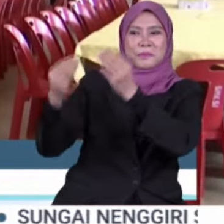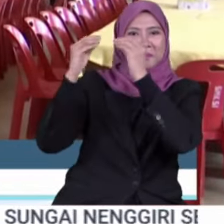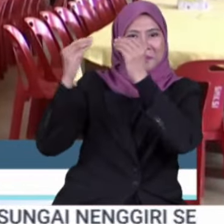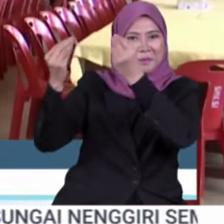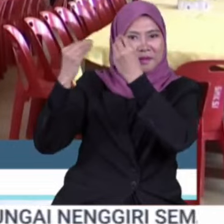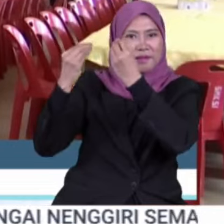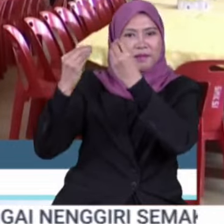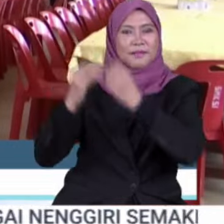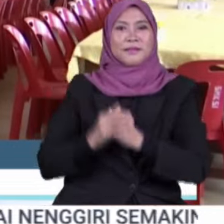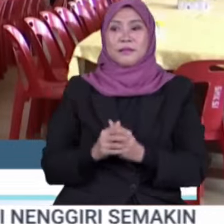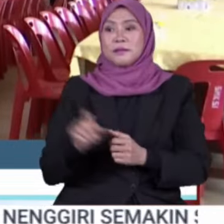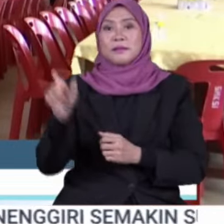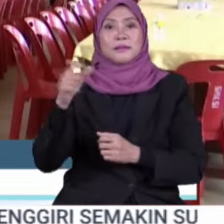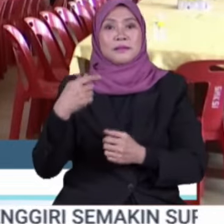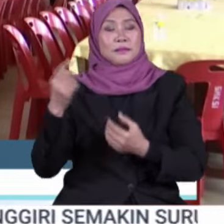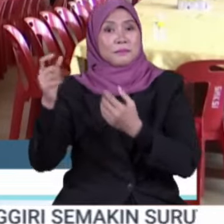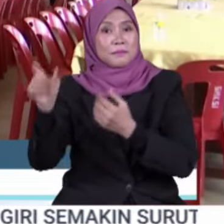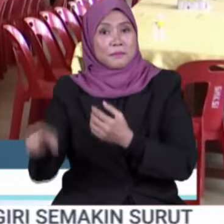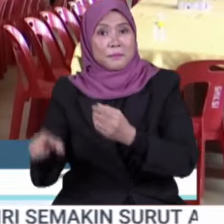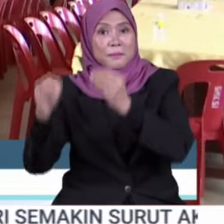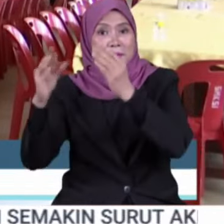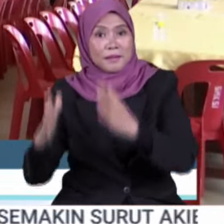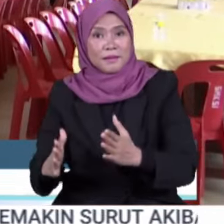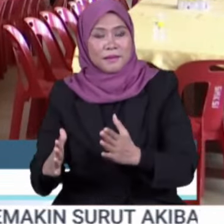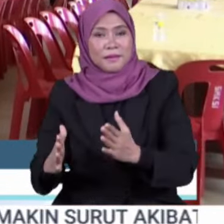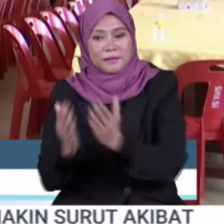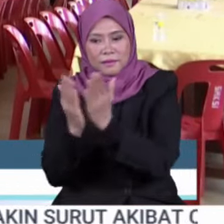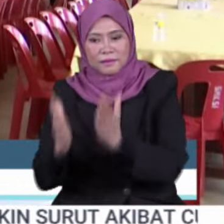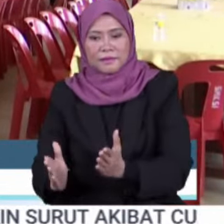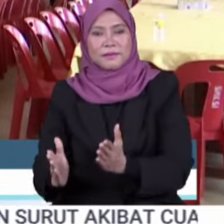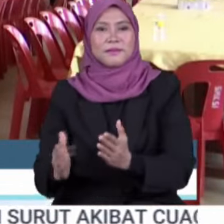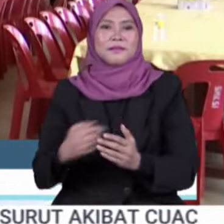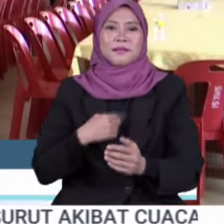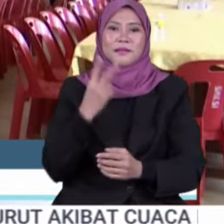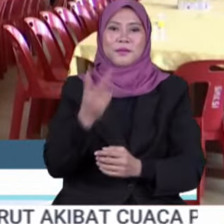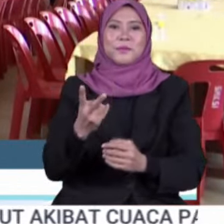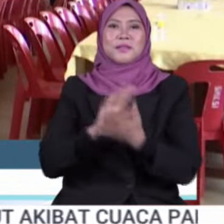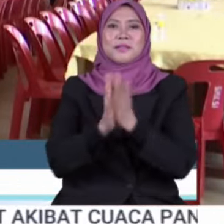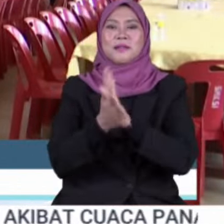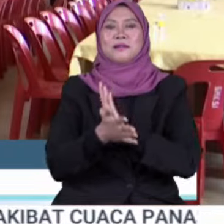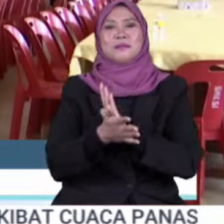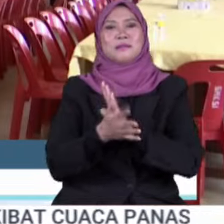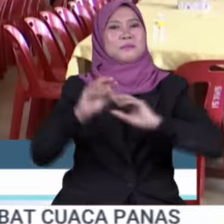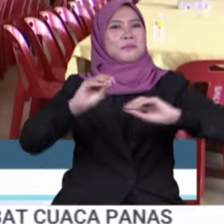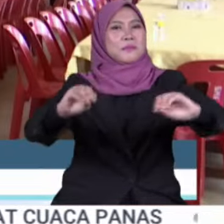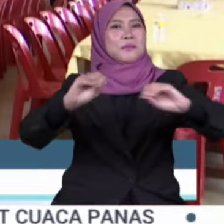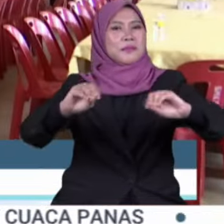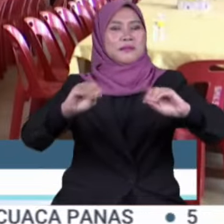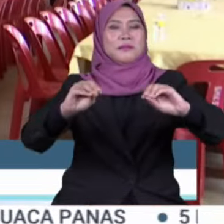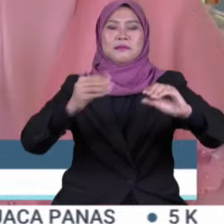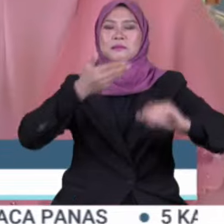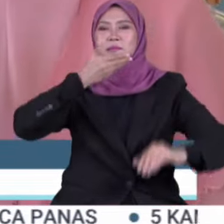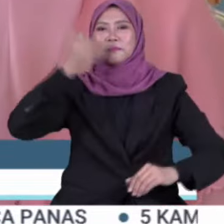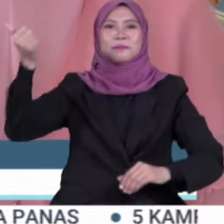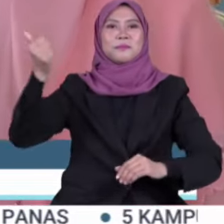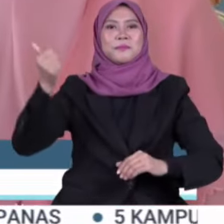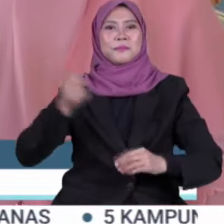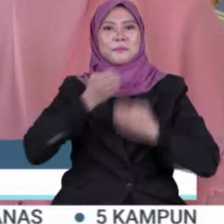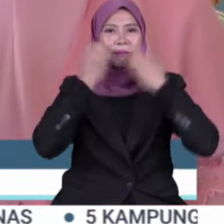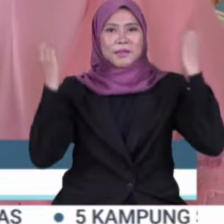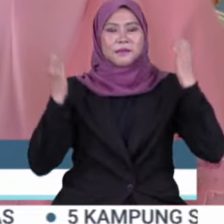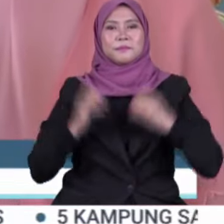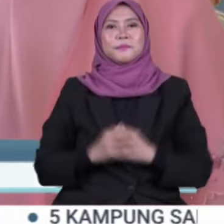mana dulu seorang pelajar dan kini saya melihat sendirilah bagaimana Tuan Haji Sadli menjadi seorang warga pendidik yang sangat-sangat hebat. Sepanjang